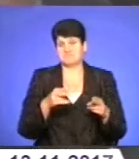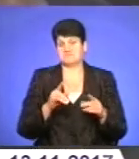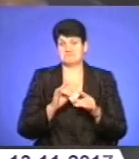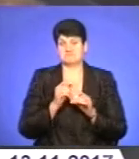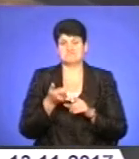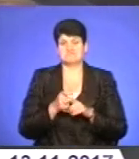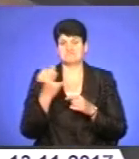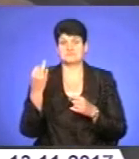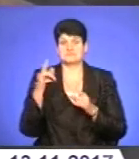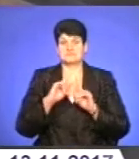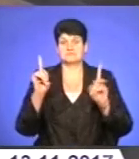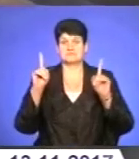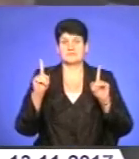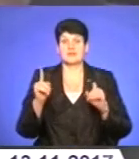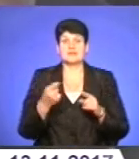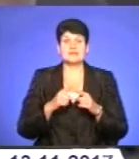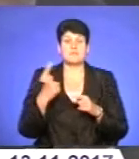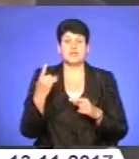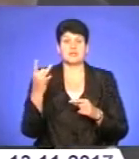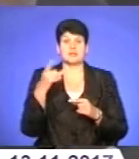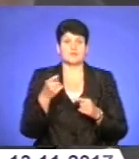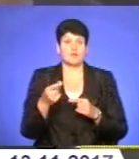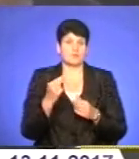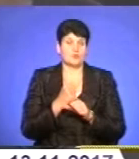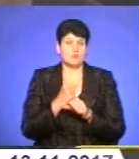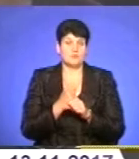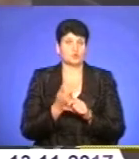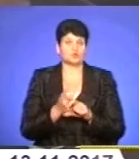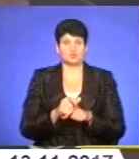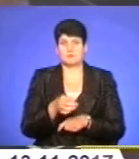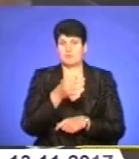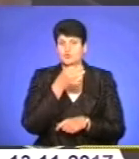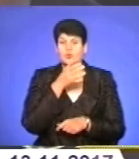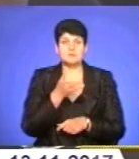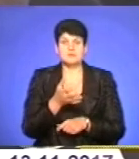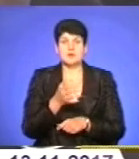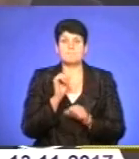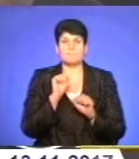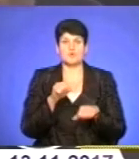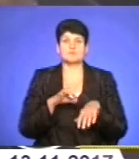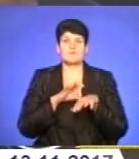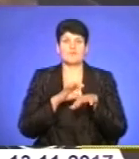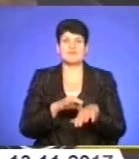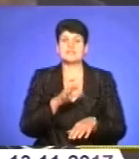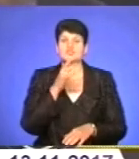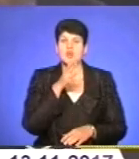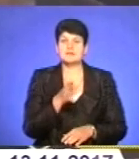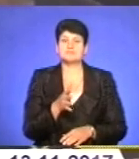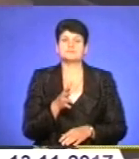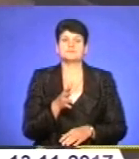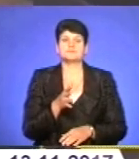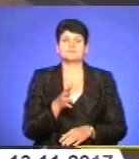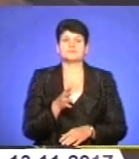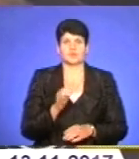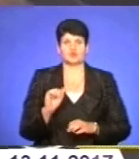дуже нестандартна ідея, так як вона вперше в Тернополі. Дуже подобається, можна провести час